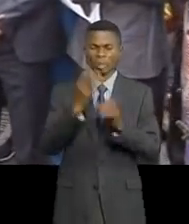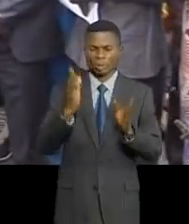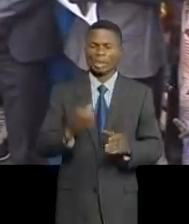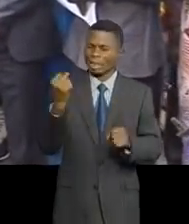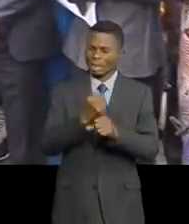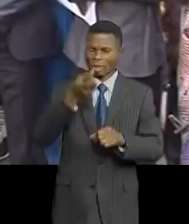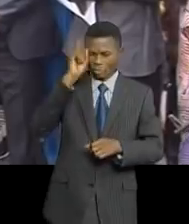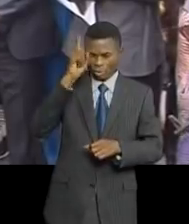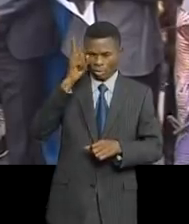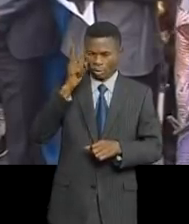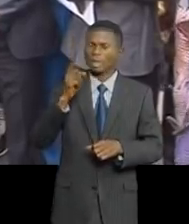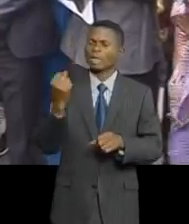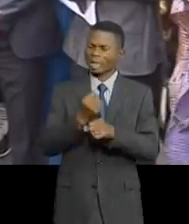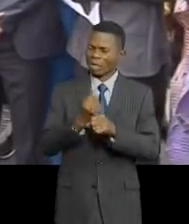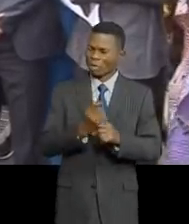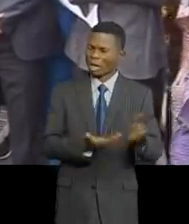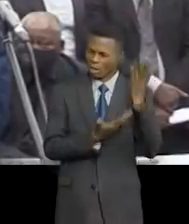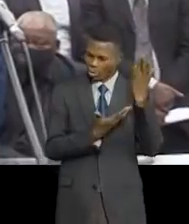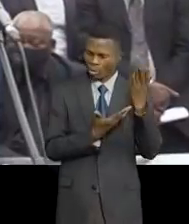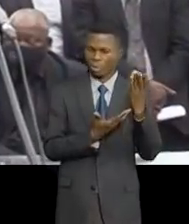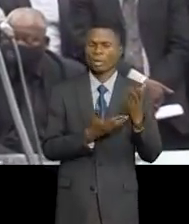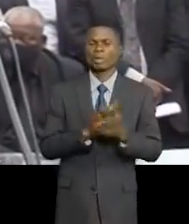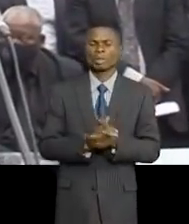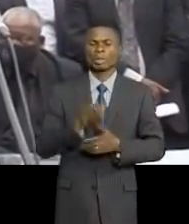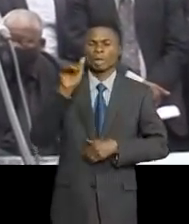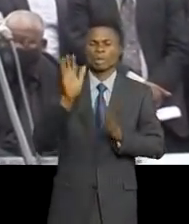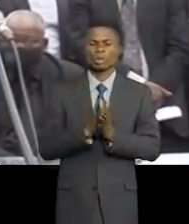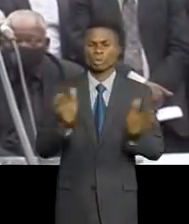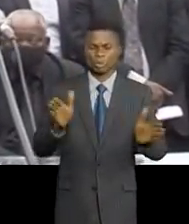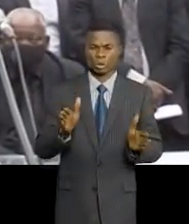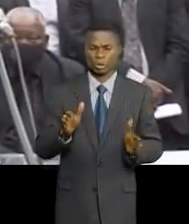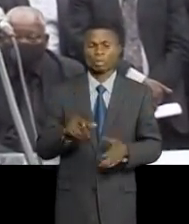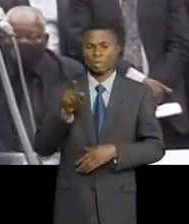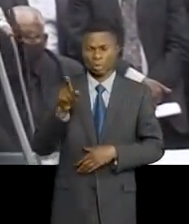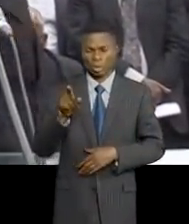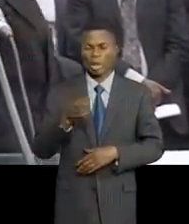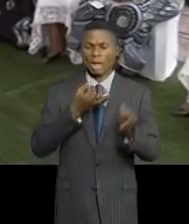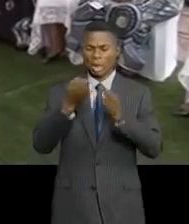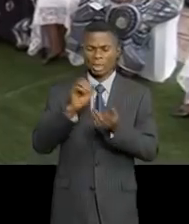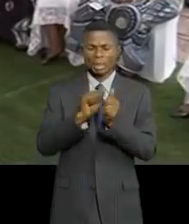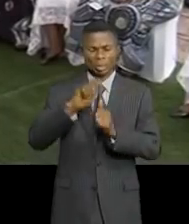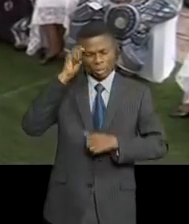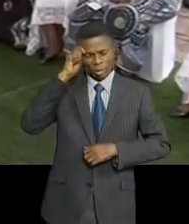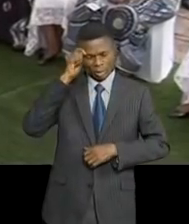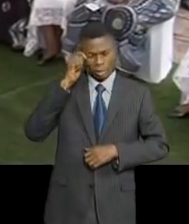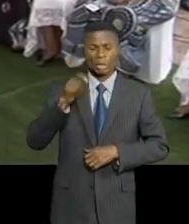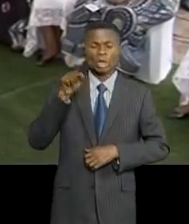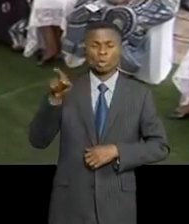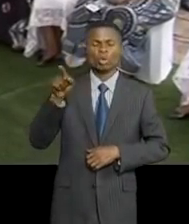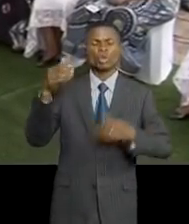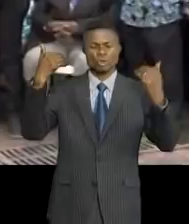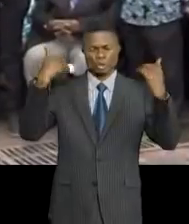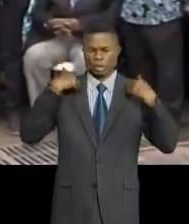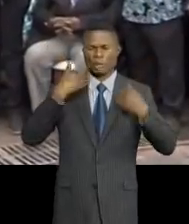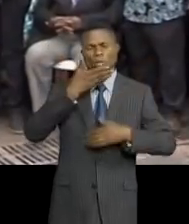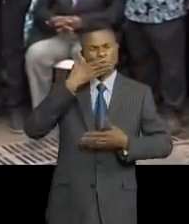le travail, rien que le travail bien fait. Le directeur de la Redevance a évoqué la mémoire d'Ernest Kabila